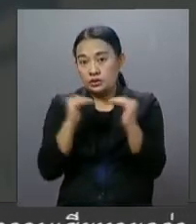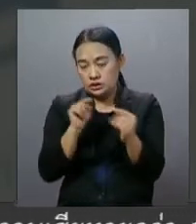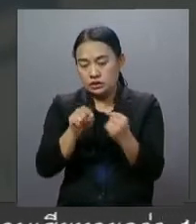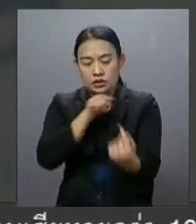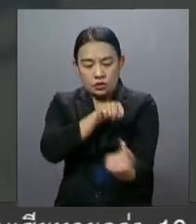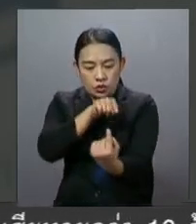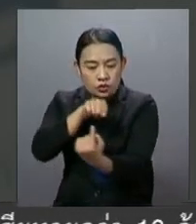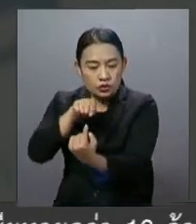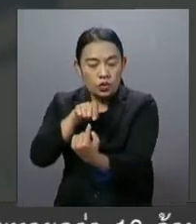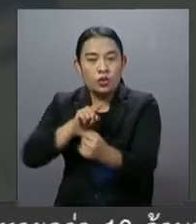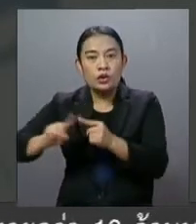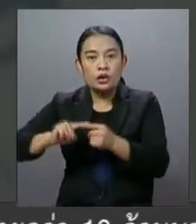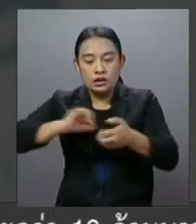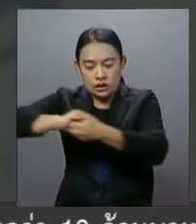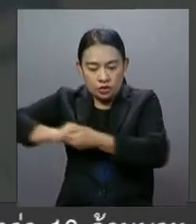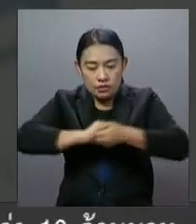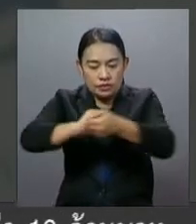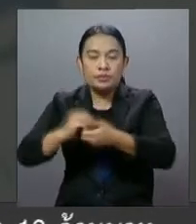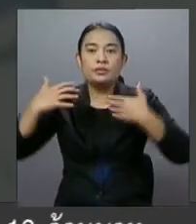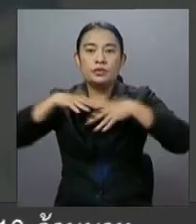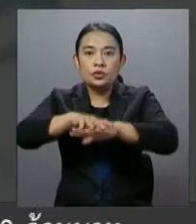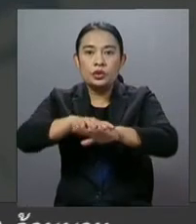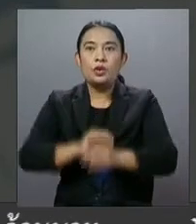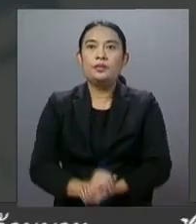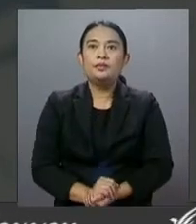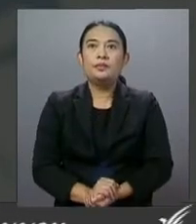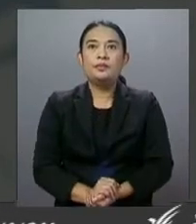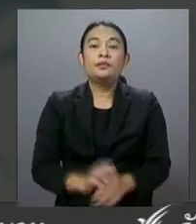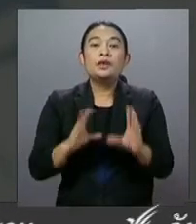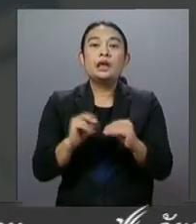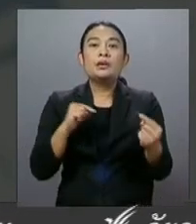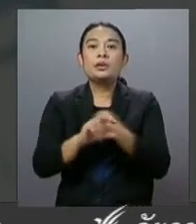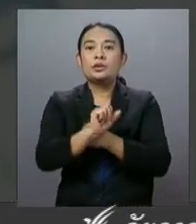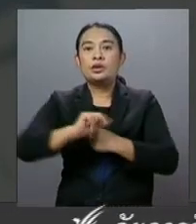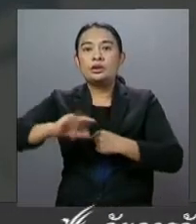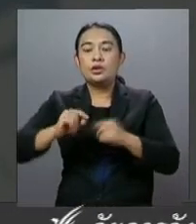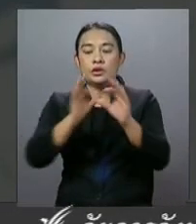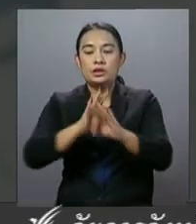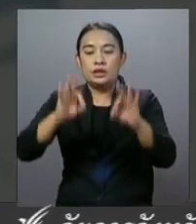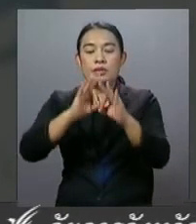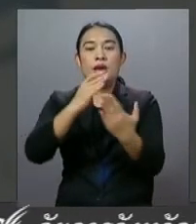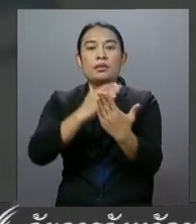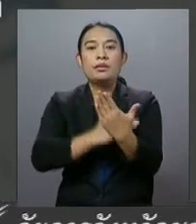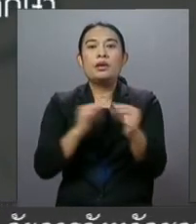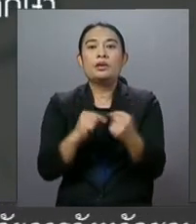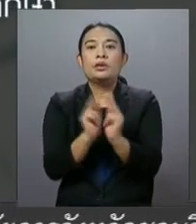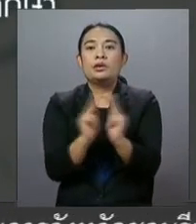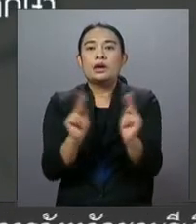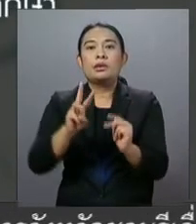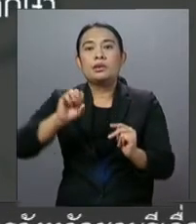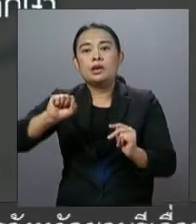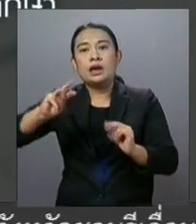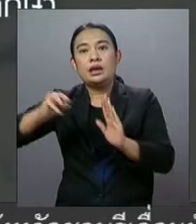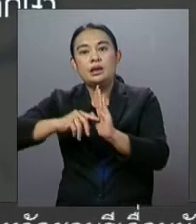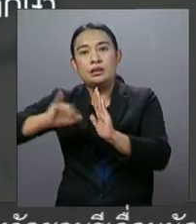หลความหากหและการมีสวร่วมนอกจากนี้ี่ปชุมสอนช. ยัมวารัสำคัญเพื่อจัตงคณกVINธิการวิสามัร่วม